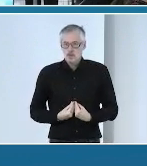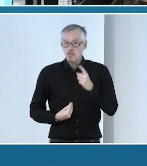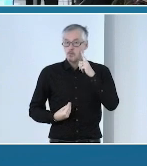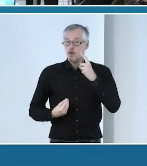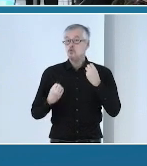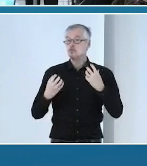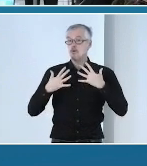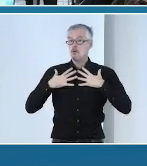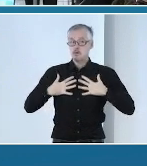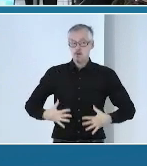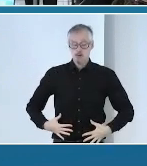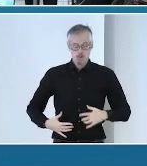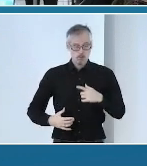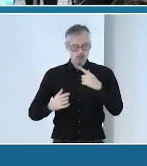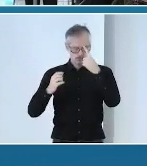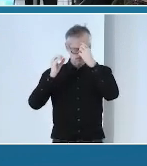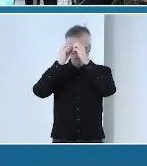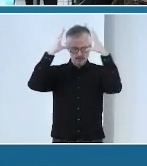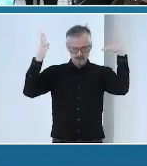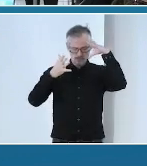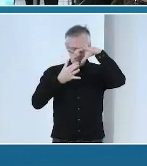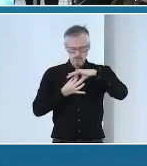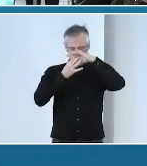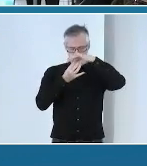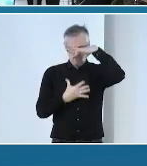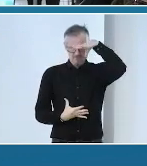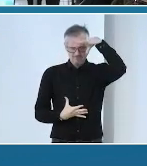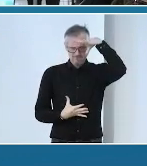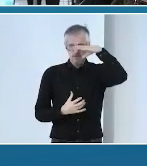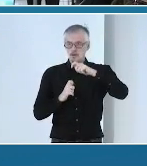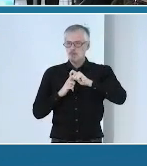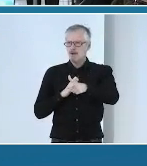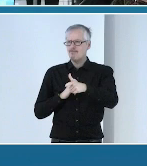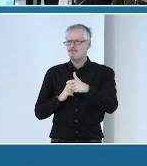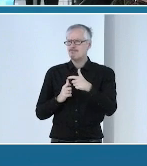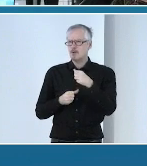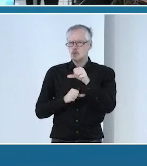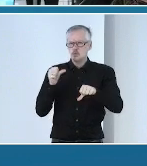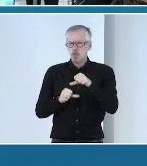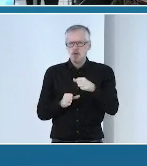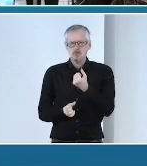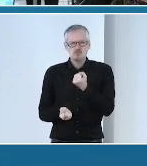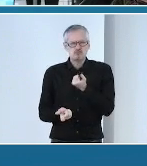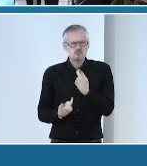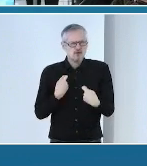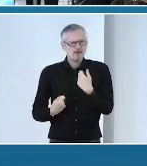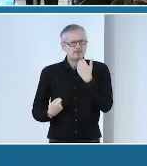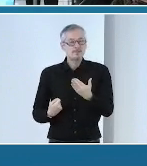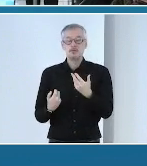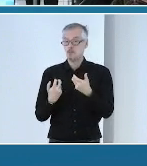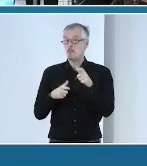cas de douleurs articulaires, de douleurs, le schéma corporel, même chez les personnes